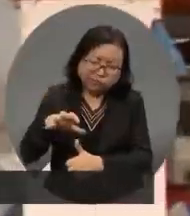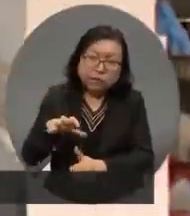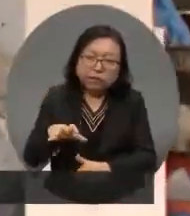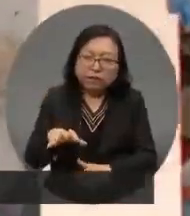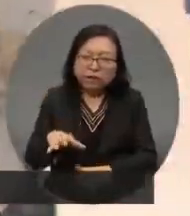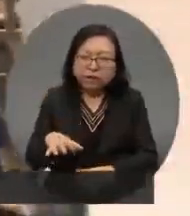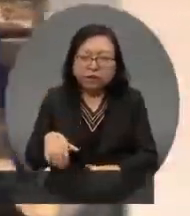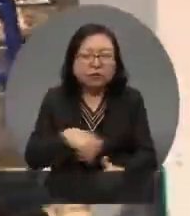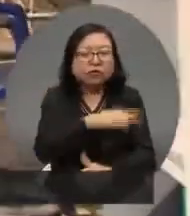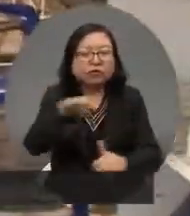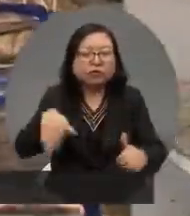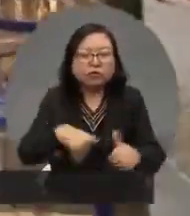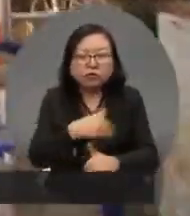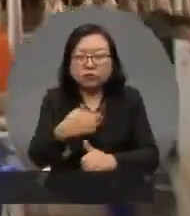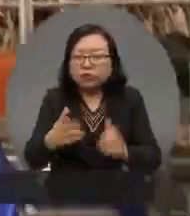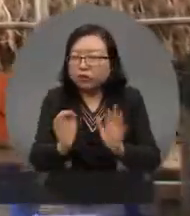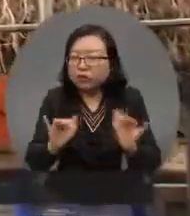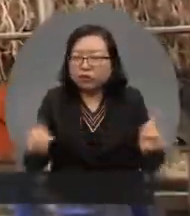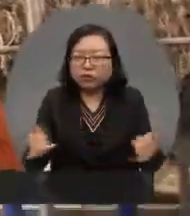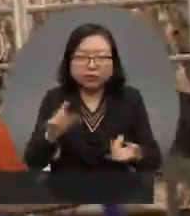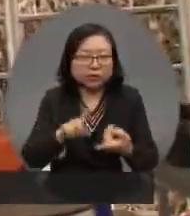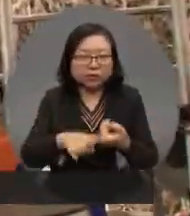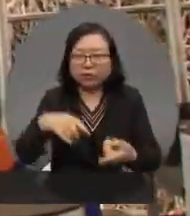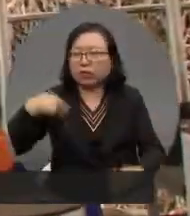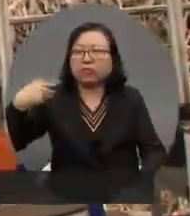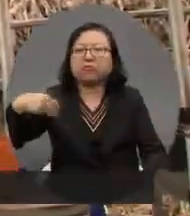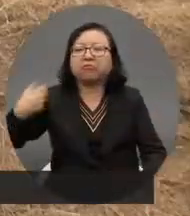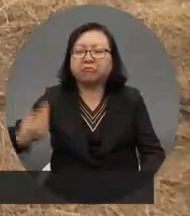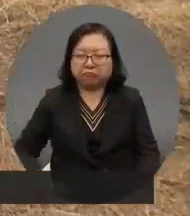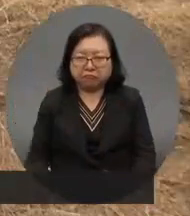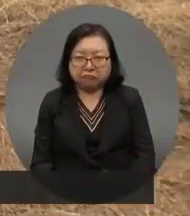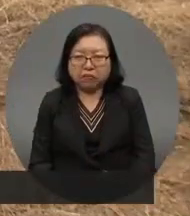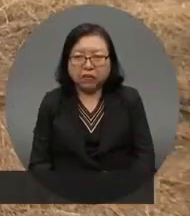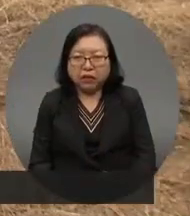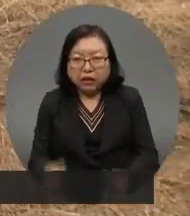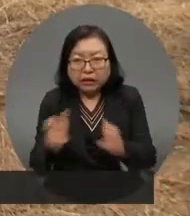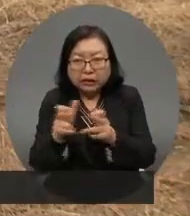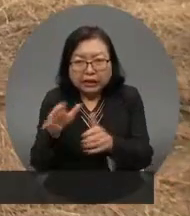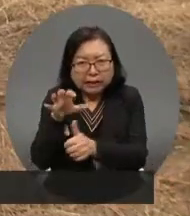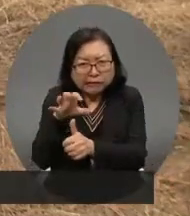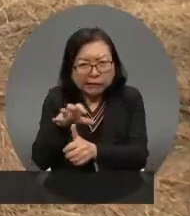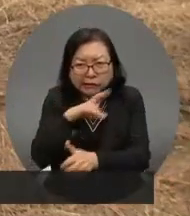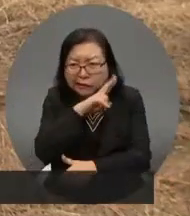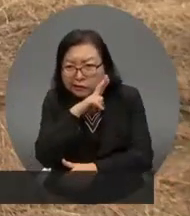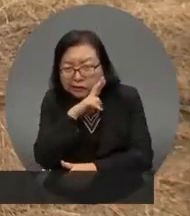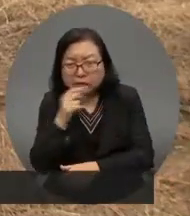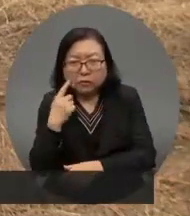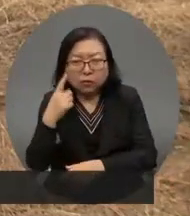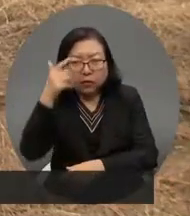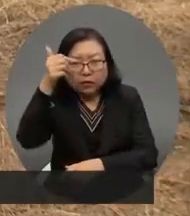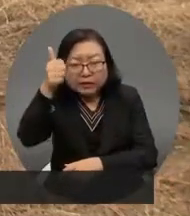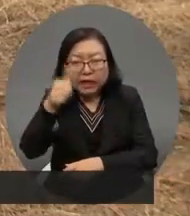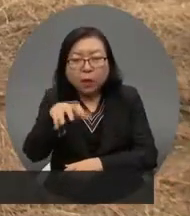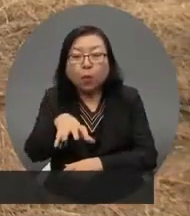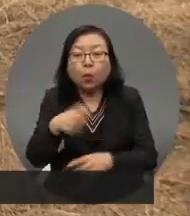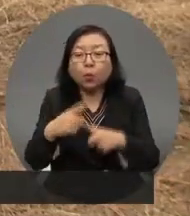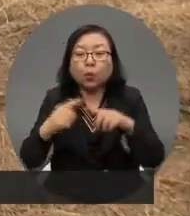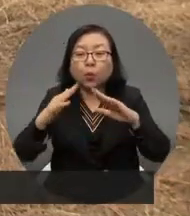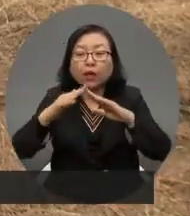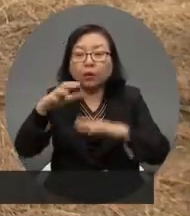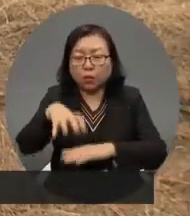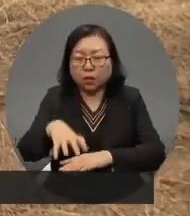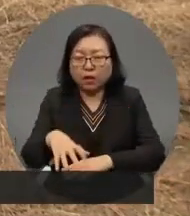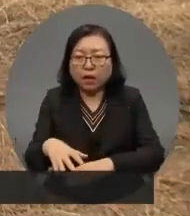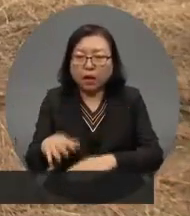마을 주민들은 학대 사실을 전혀 알지 못했습니다. 장애인 학대 혐의를 받는 목사가 있는 교회입니다. 보시는